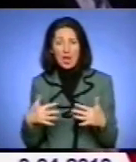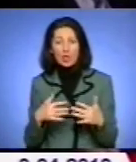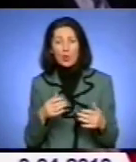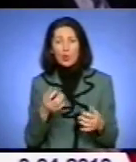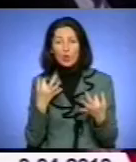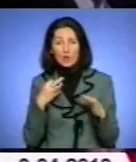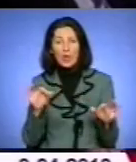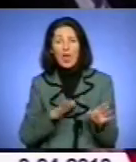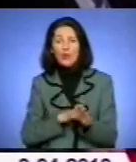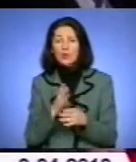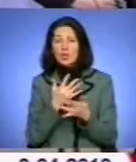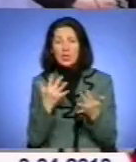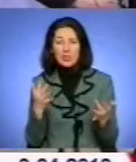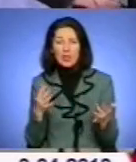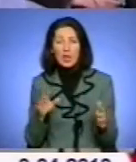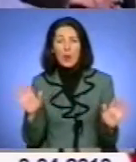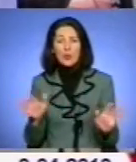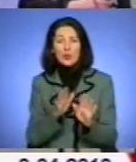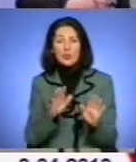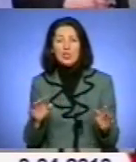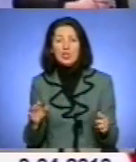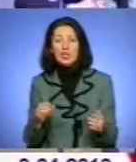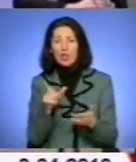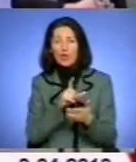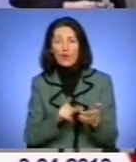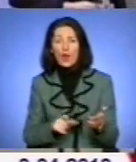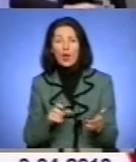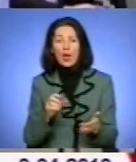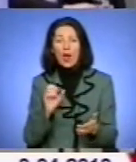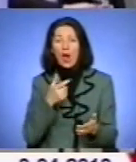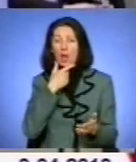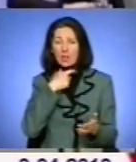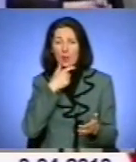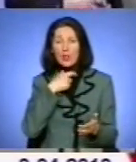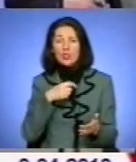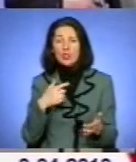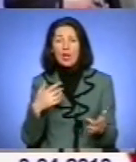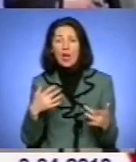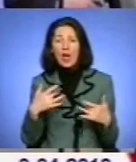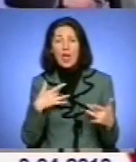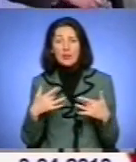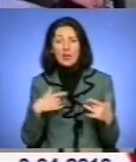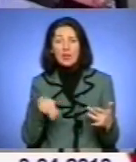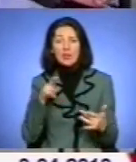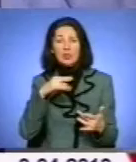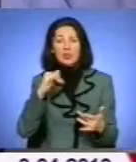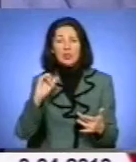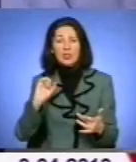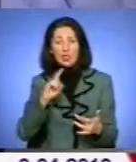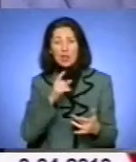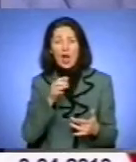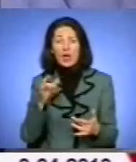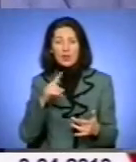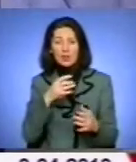найрізноманітніші музичні композиції – академічні, естрадні та джазові. У цьому переконалися і глядачі концерту.